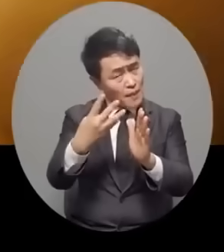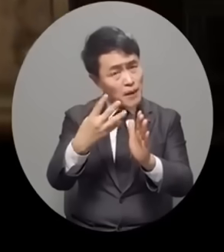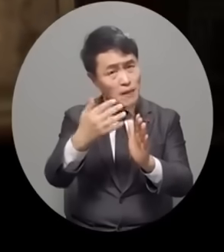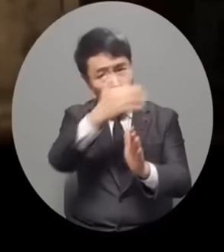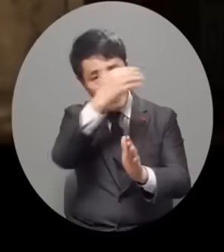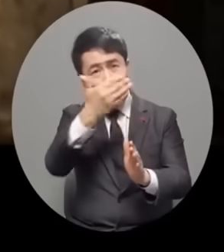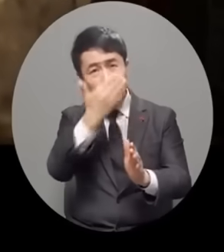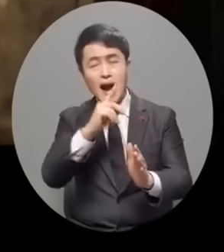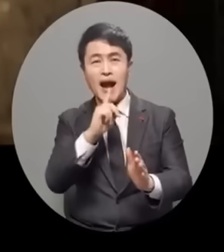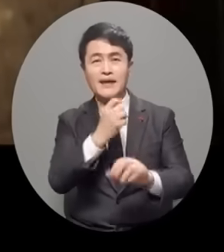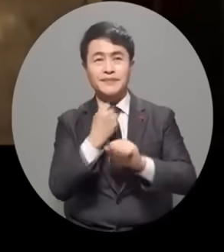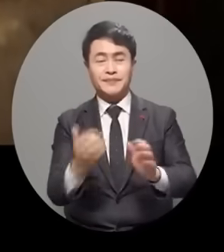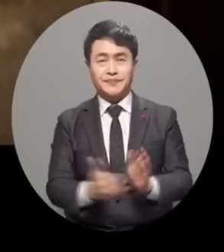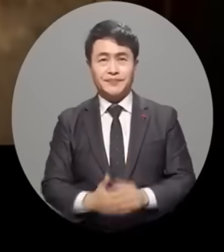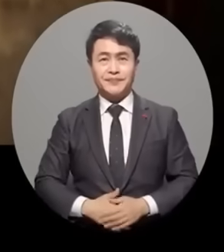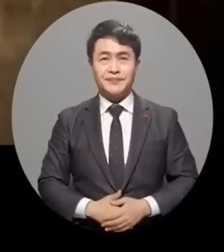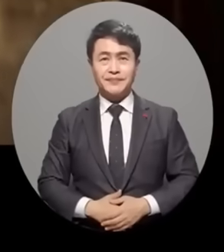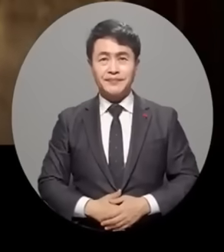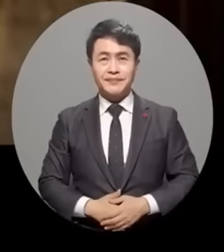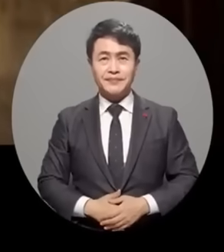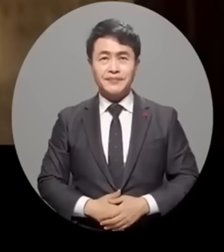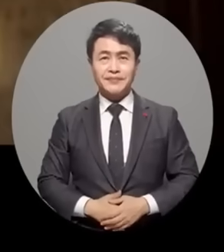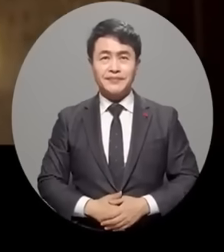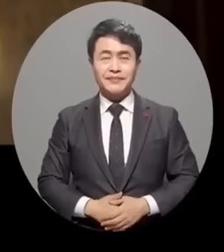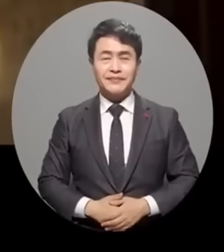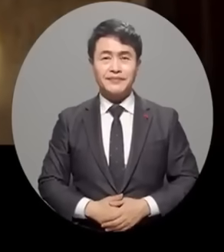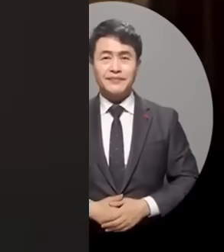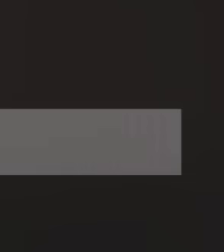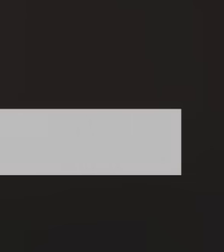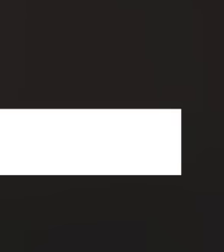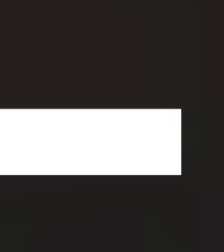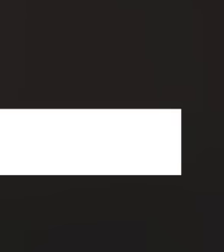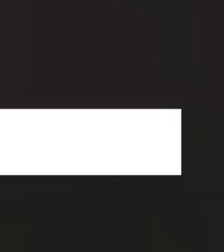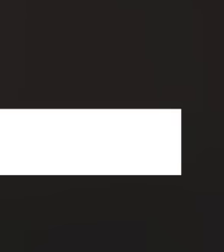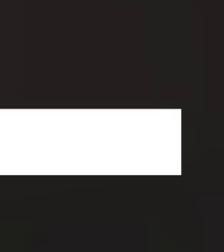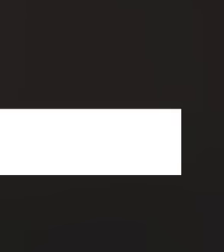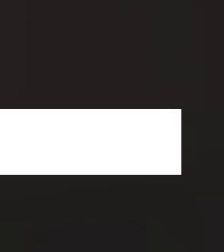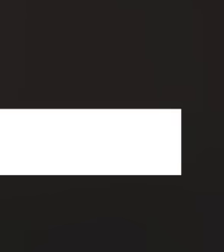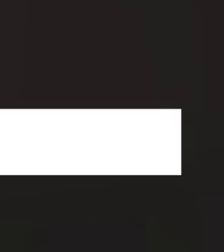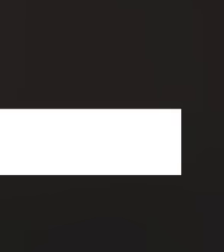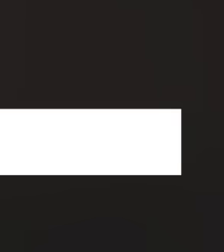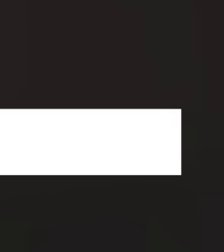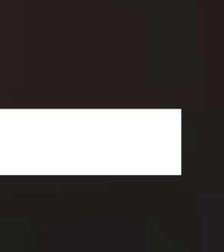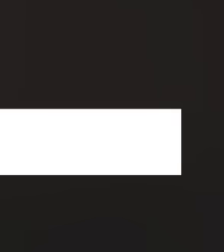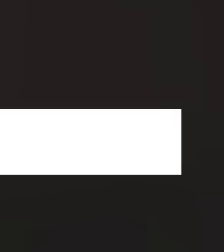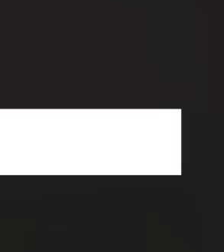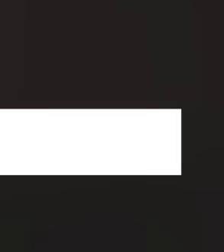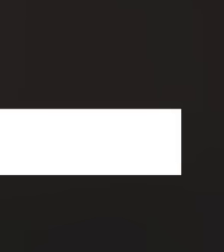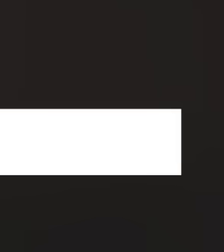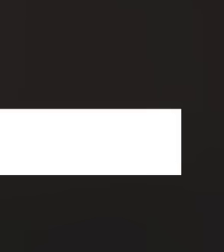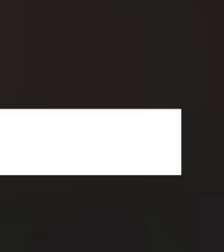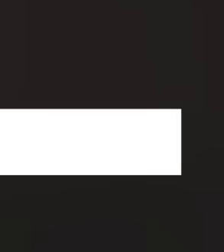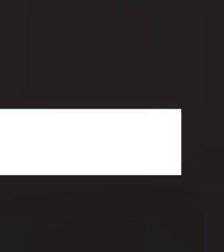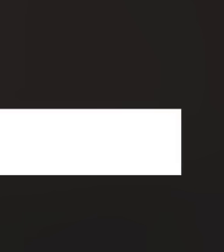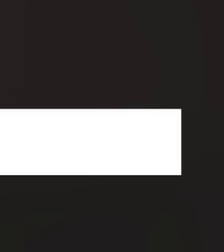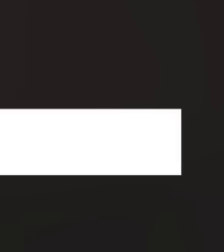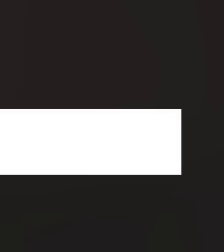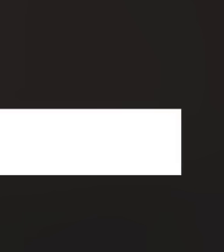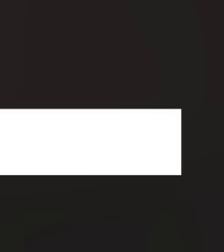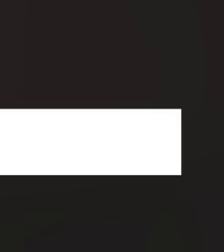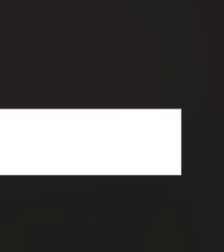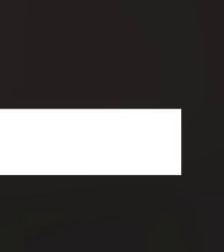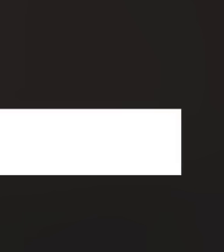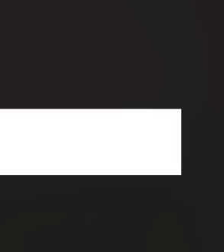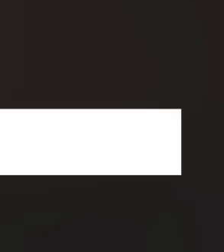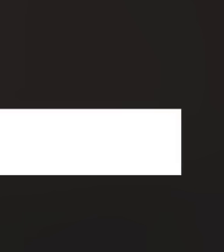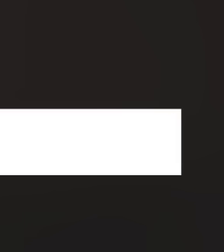넘을 전망입니다. MBC 뉴스 김재인입니다. 영화 서울의 봄을 보고 나온 한 관람객이 심박수를 체크했다며